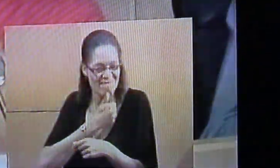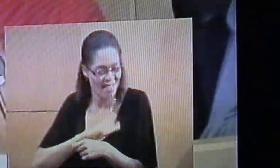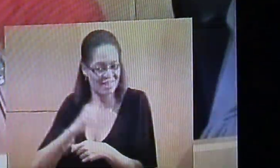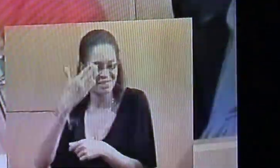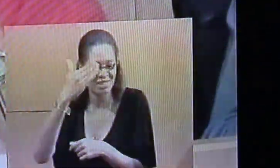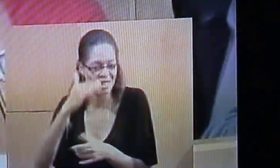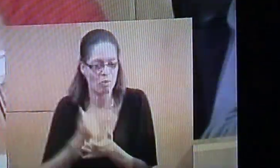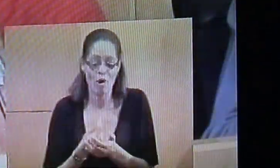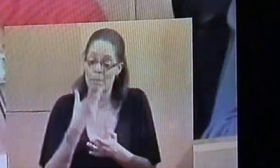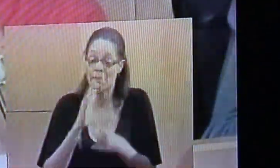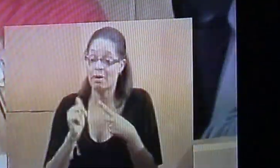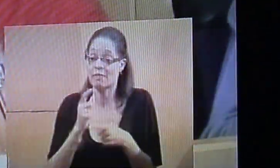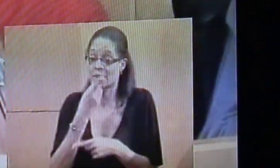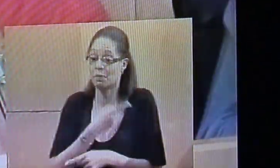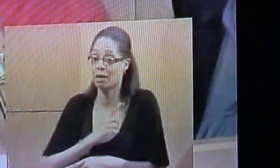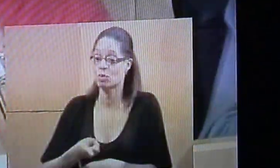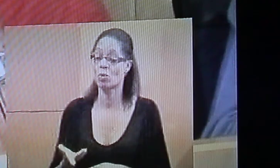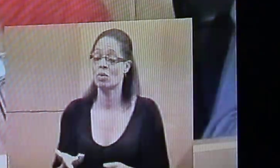sens, je ne fais pas exprès.